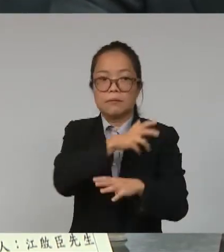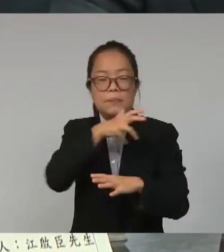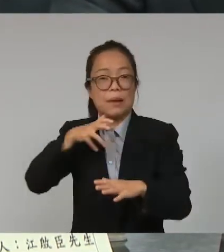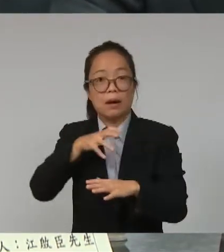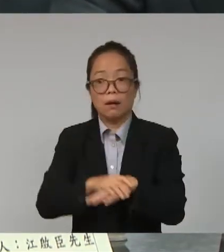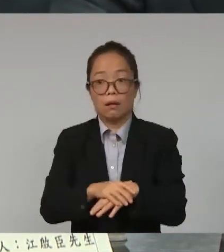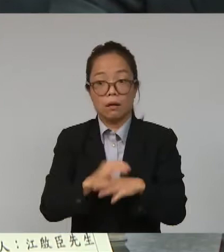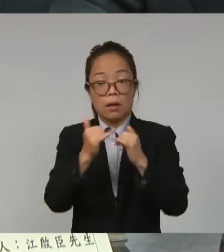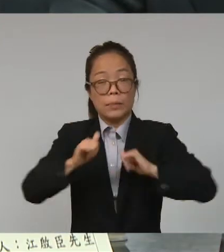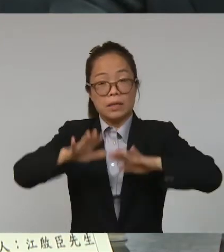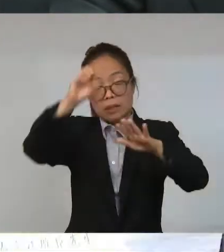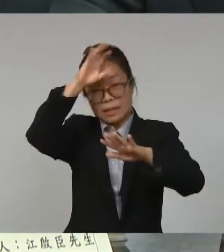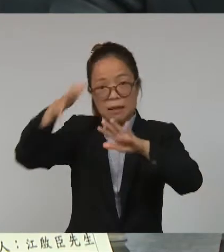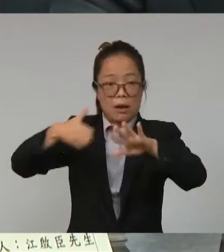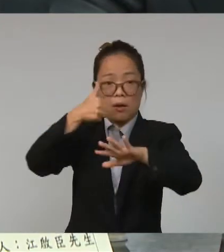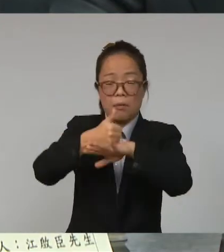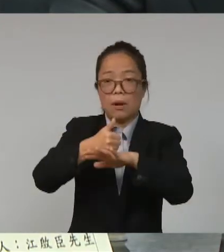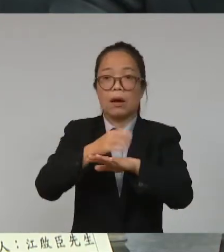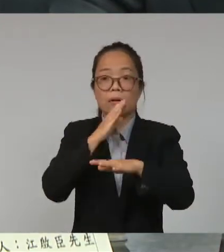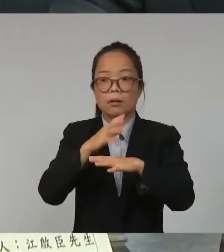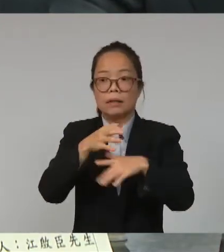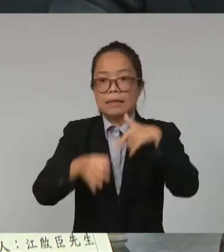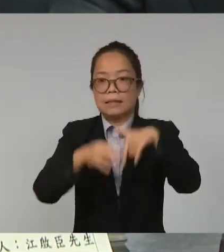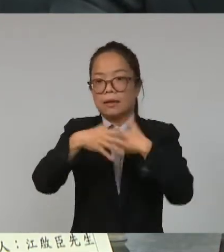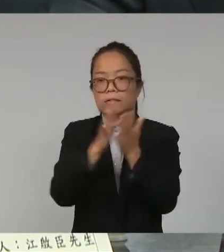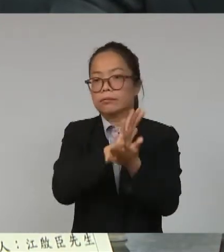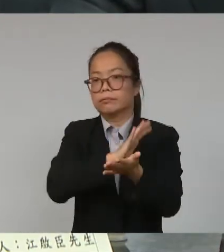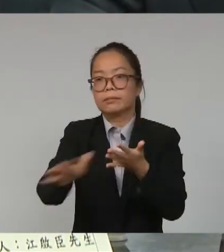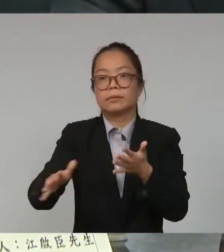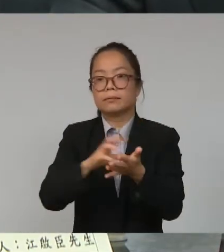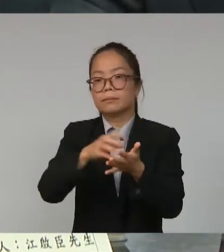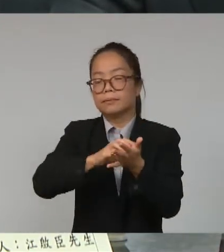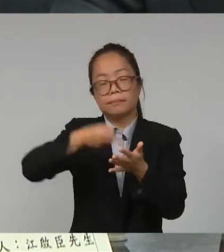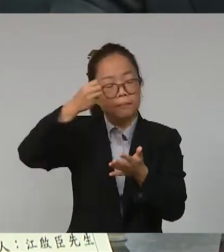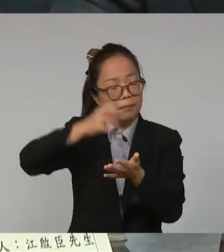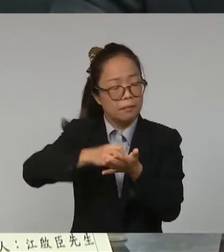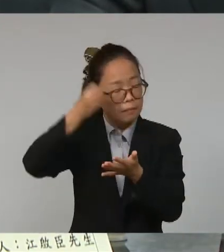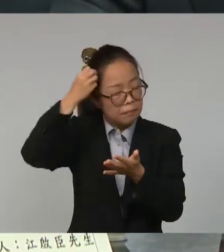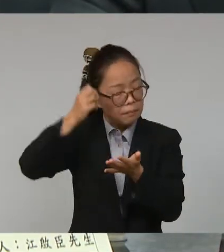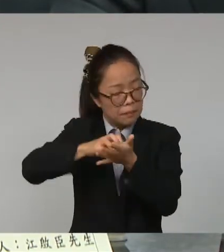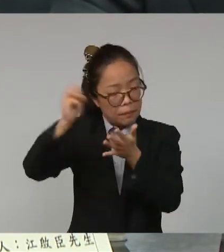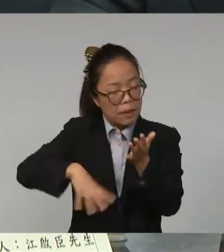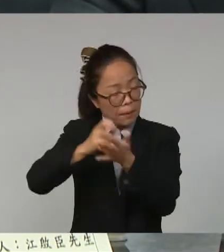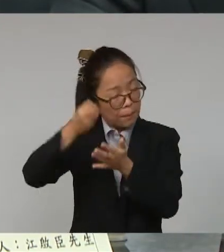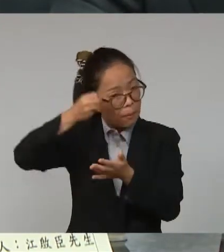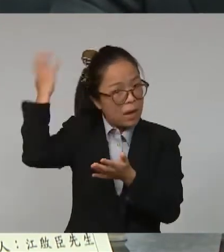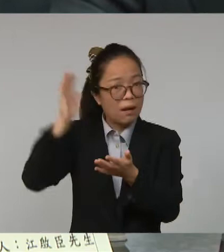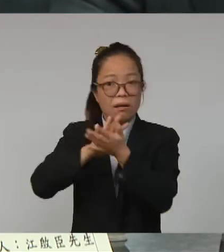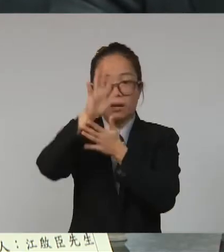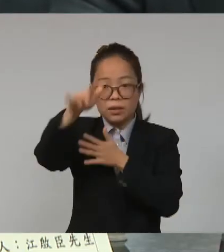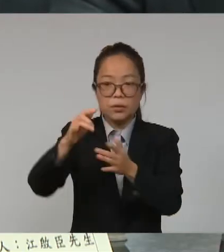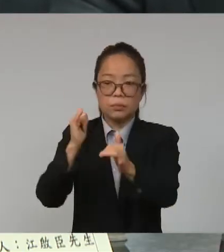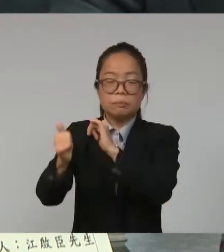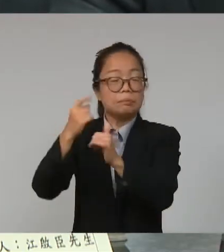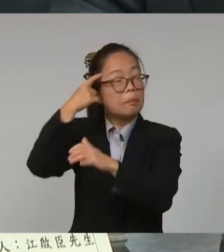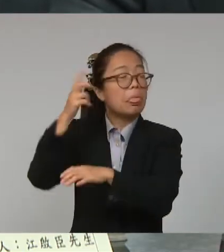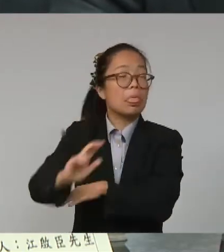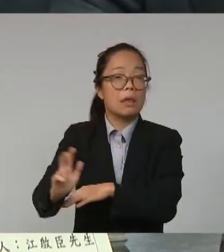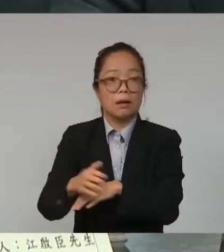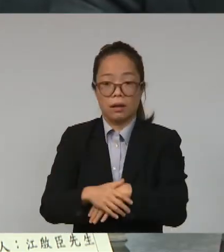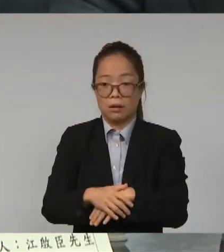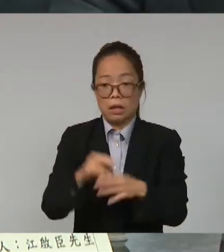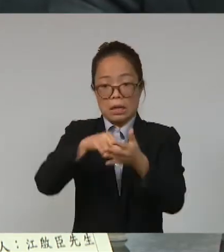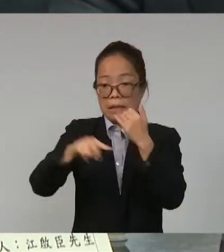政，价值完全沦丧，一切作为为党图利，不顾民意。当国会沦